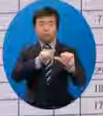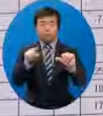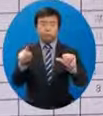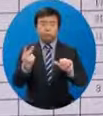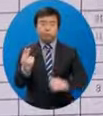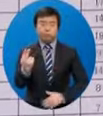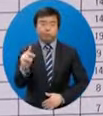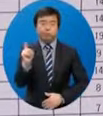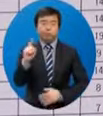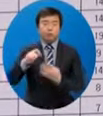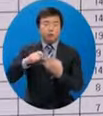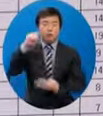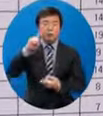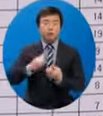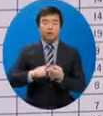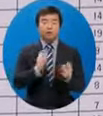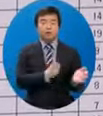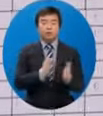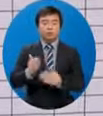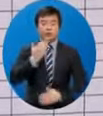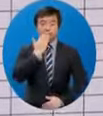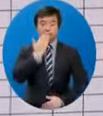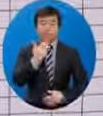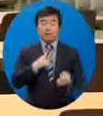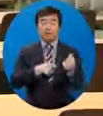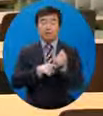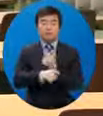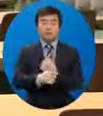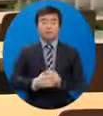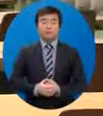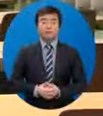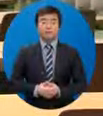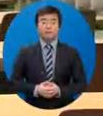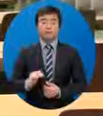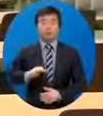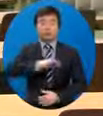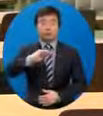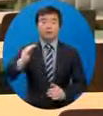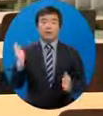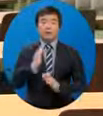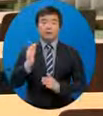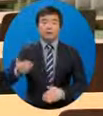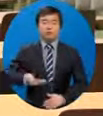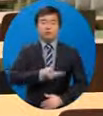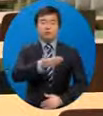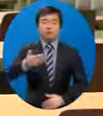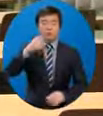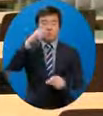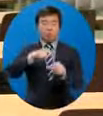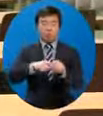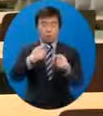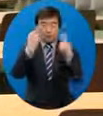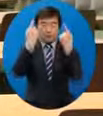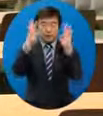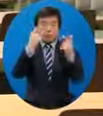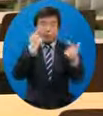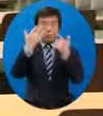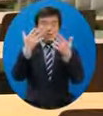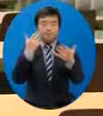맞춰 대비를 할지 결정할 수 있기 때문입니다. 우리 선생 여러분들이 목표 대학을 확실히 정하고 그 목표 대학에